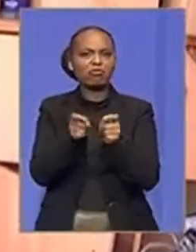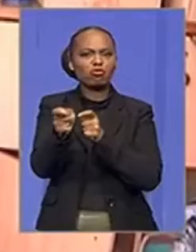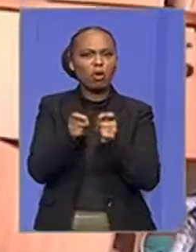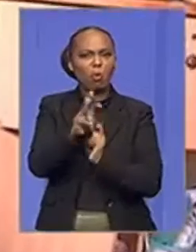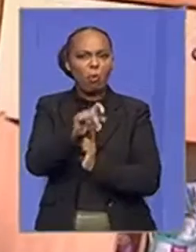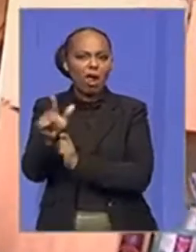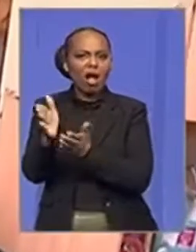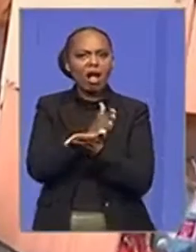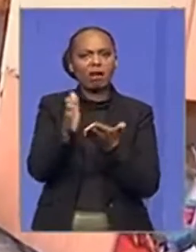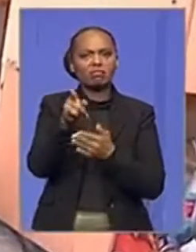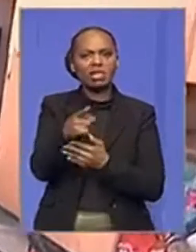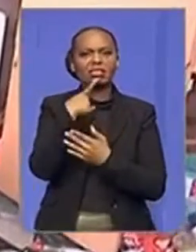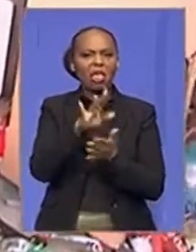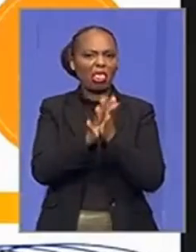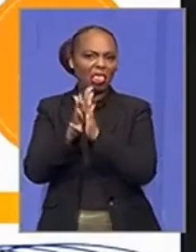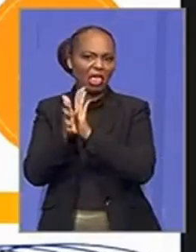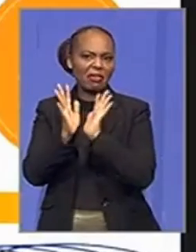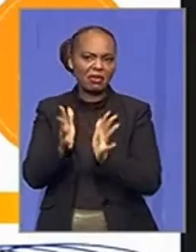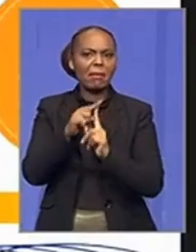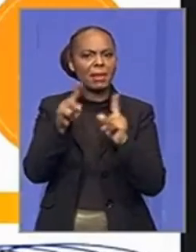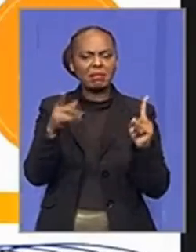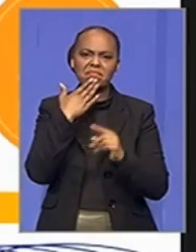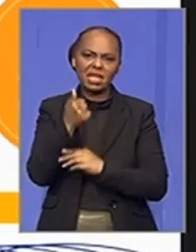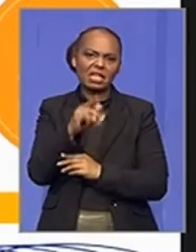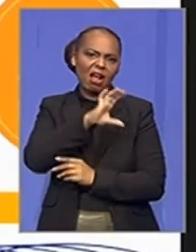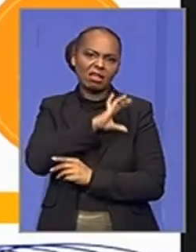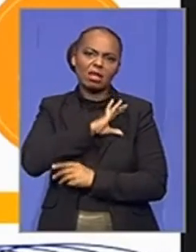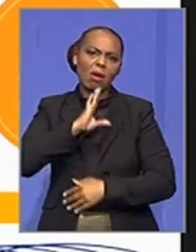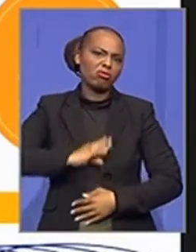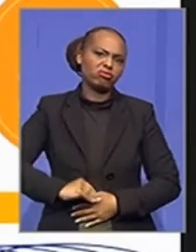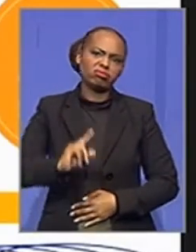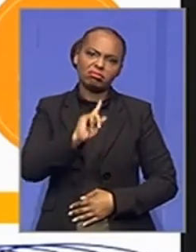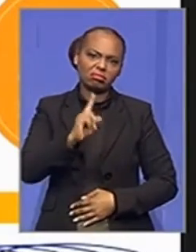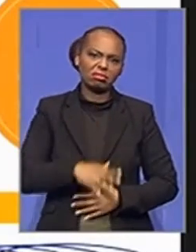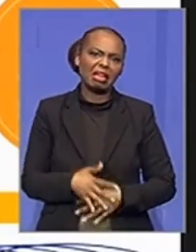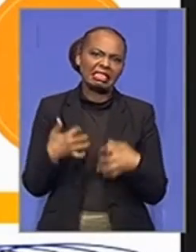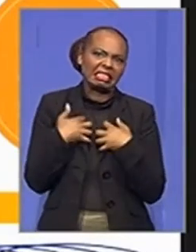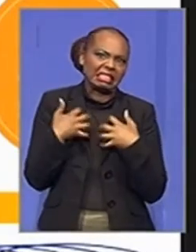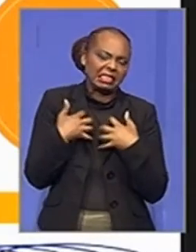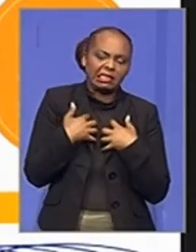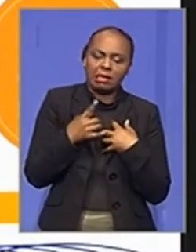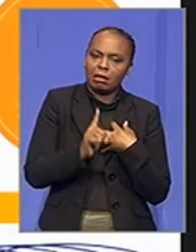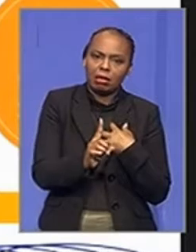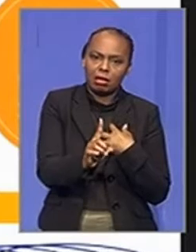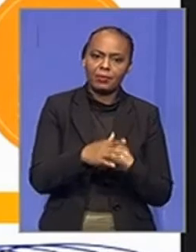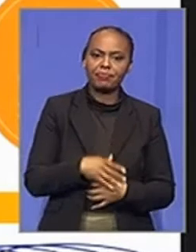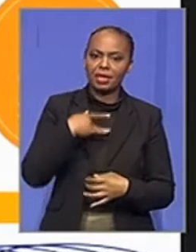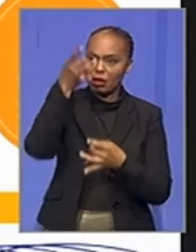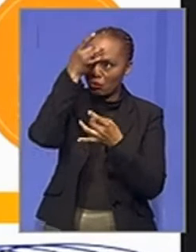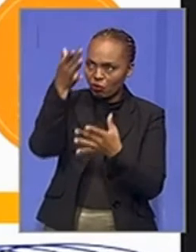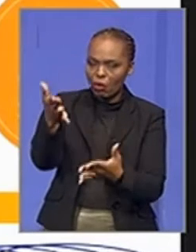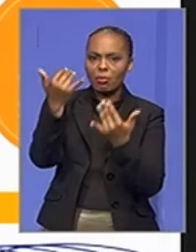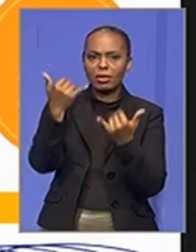ga ba tshwanela ke go etsaetsega. There is no need really to panic buy because, as we say, we do have a